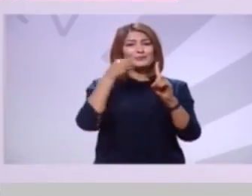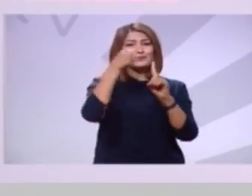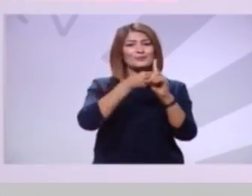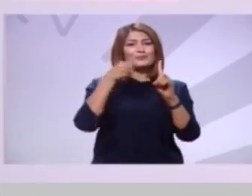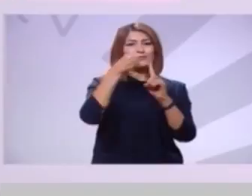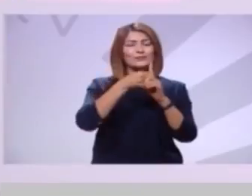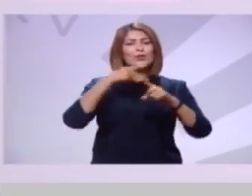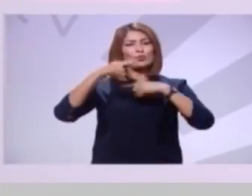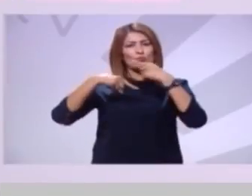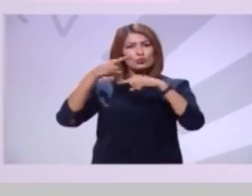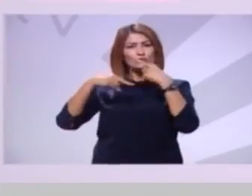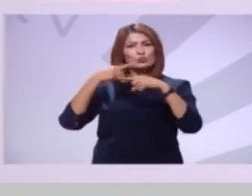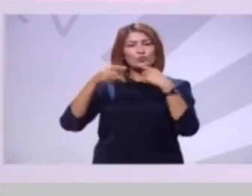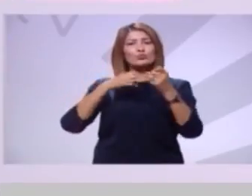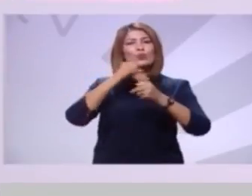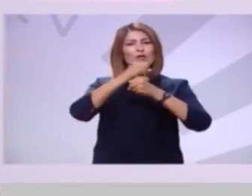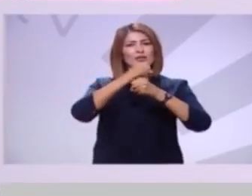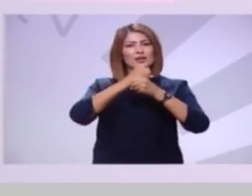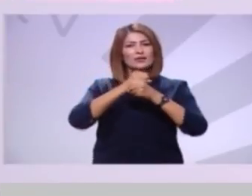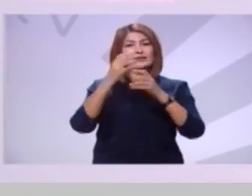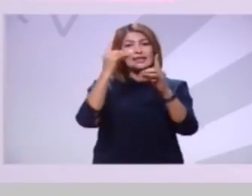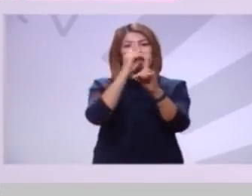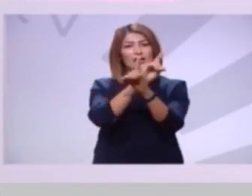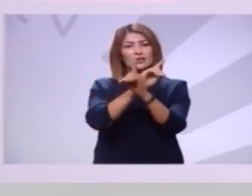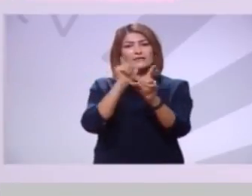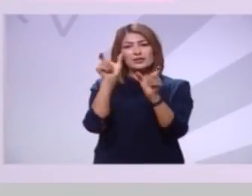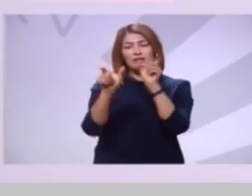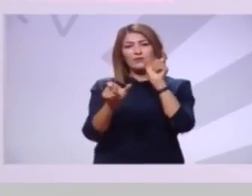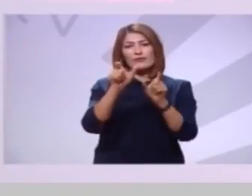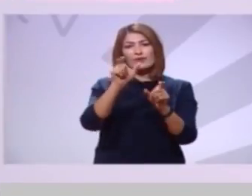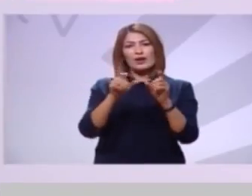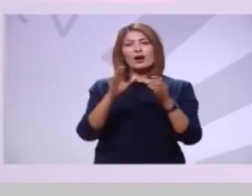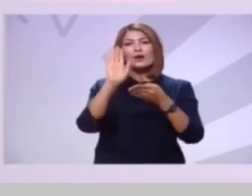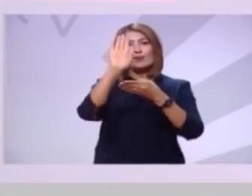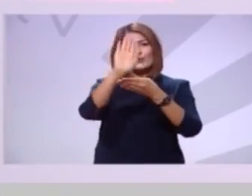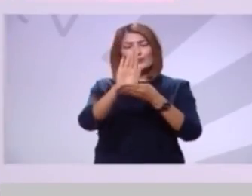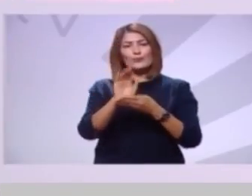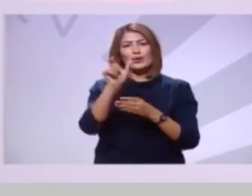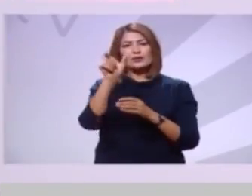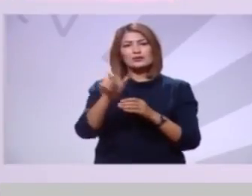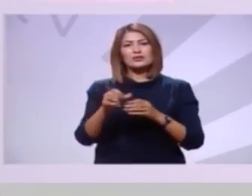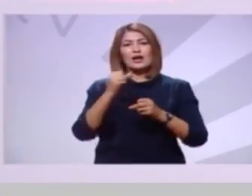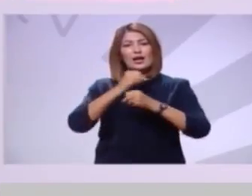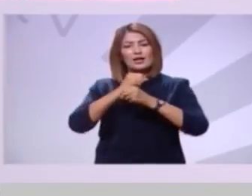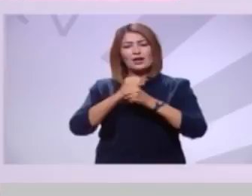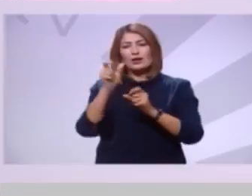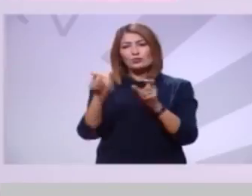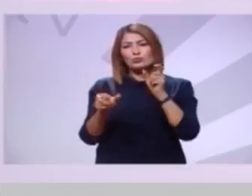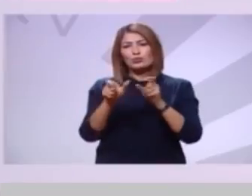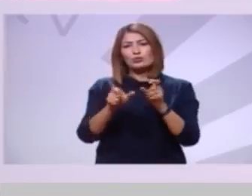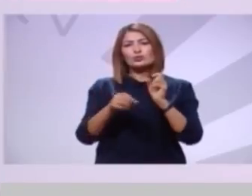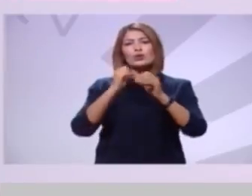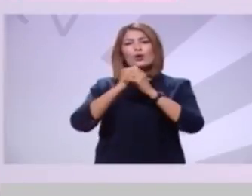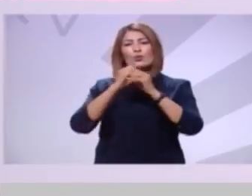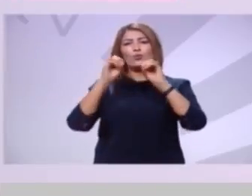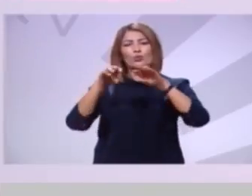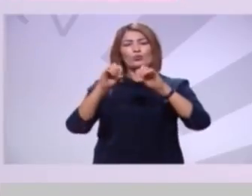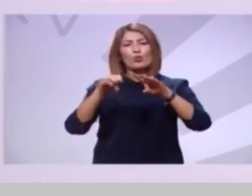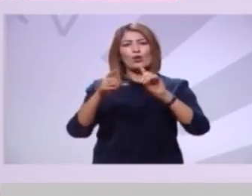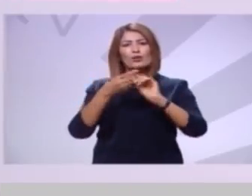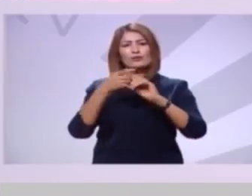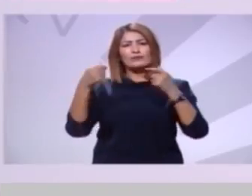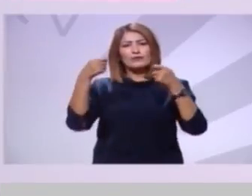للدفاع على مختلف مصالح فئه الاجتماعيه الفلاحه والمواطنين والمتقاعدين والطلبه